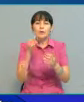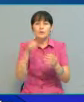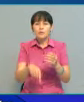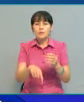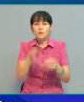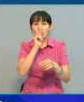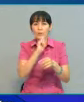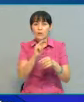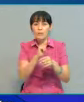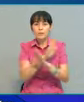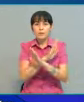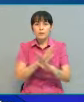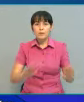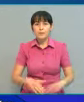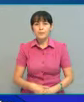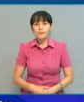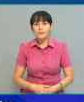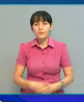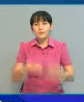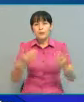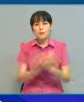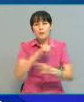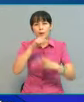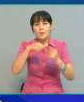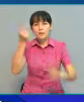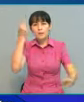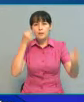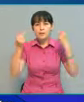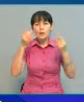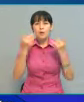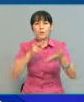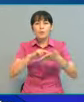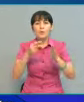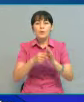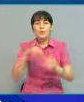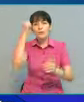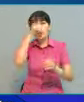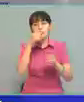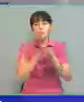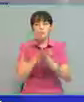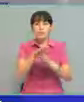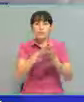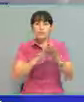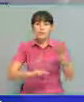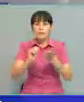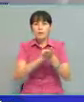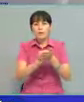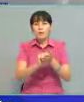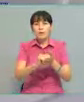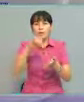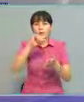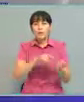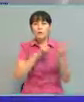оқу процесіне кіруді бұғаттайды. Жаңа бизнес идеяларға арналған бұл жоба жыл бойында жалғасады. Құжаттарды